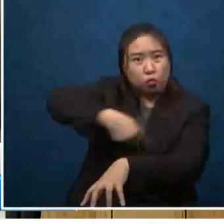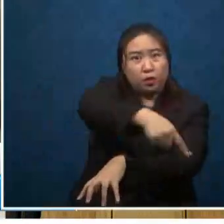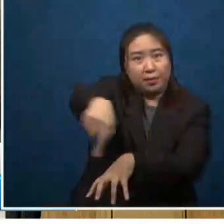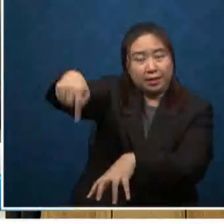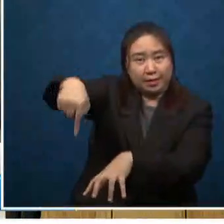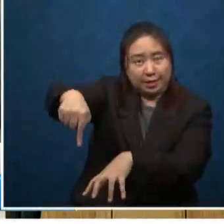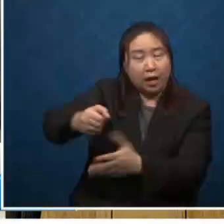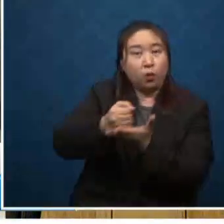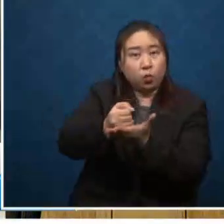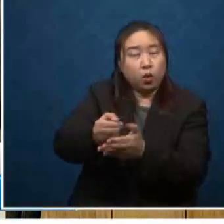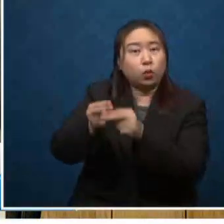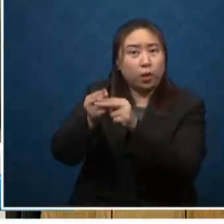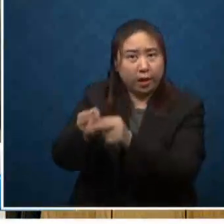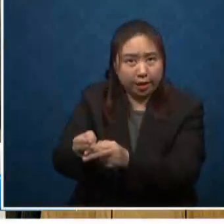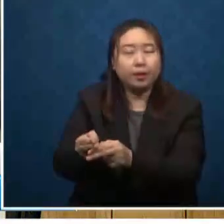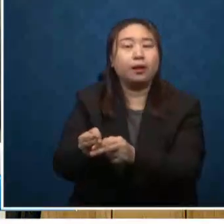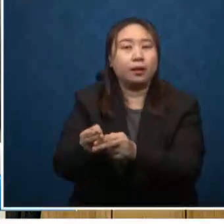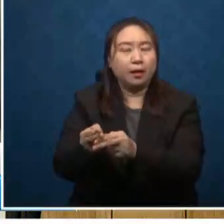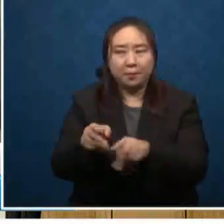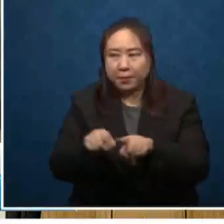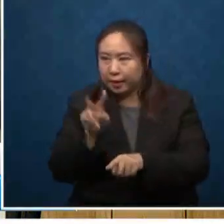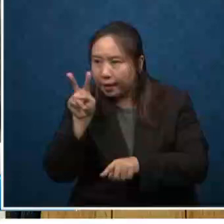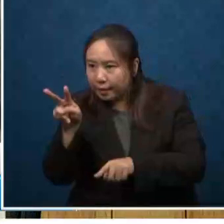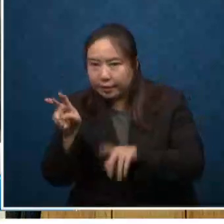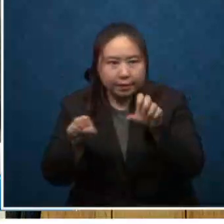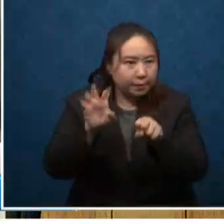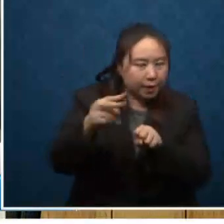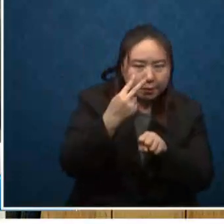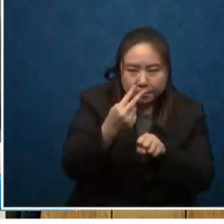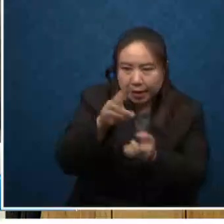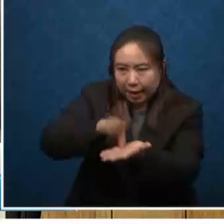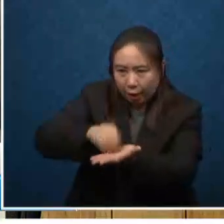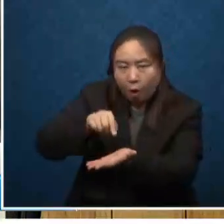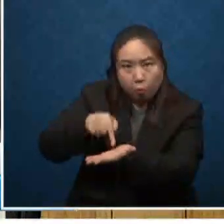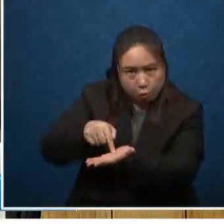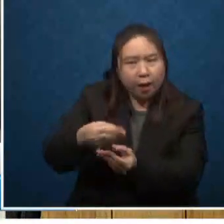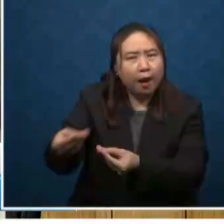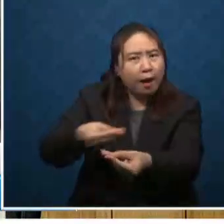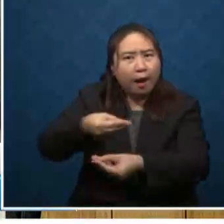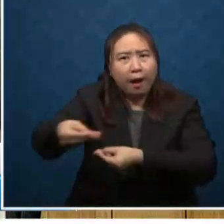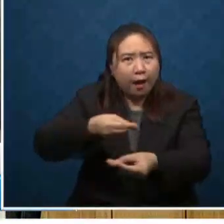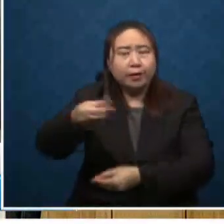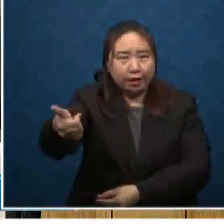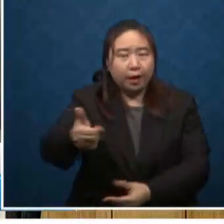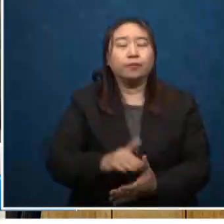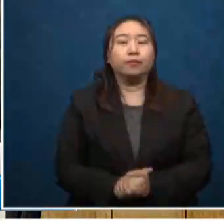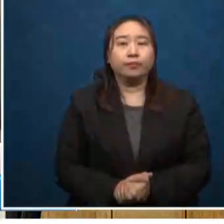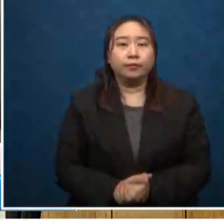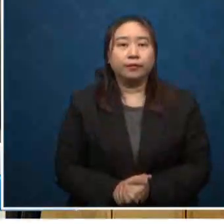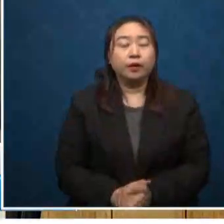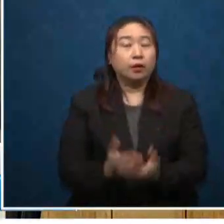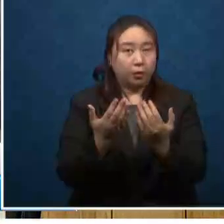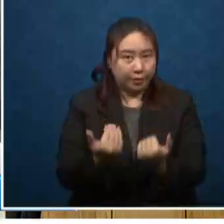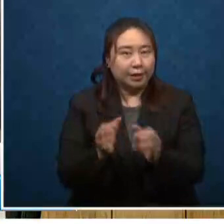ที่เขาก็สามารถที่จะเป็นหูเป็นตาและเป็นแหล่งข้อมูลให้แก่กันและกันนะครับดังนั้นการ